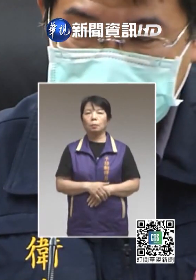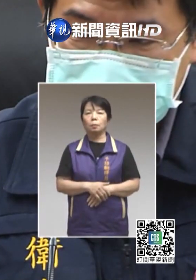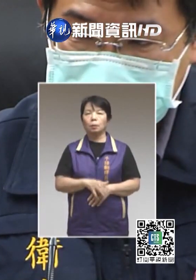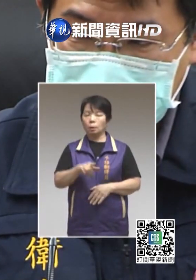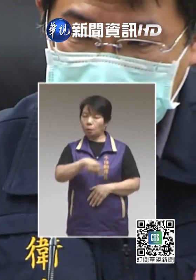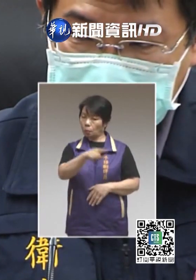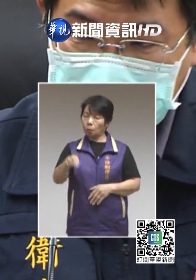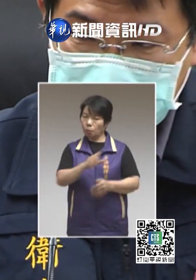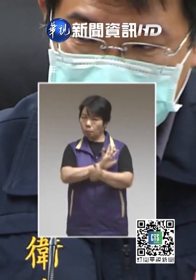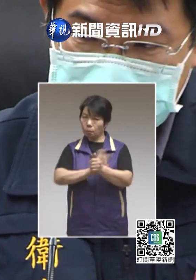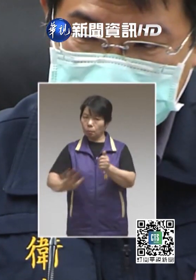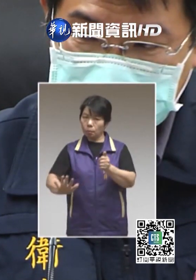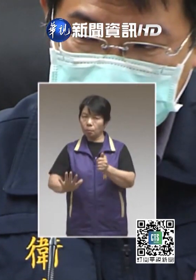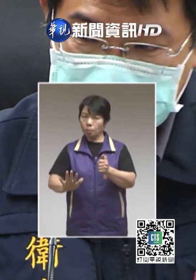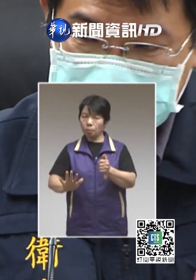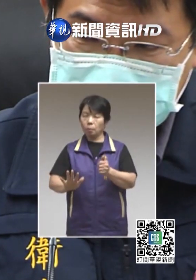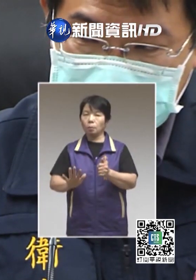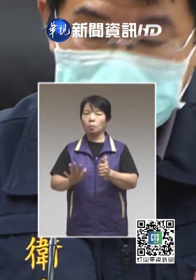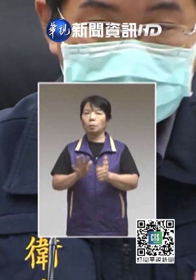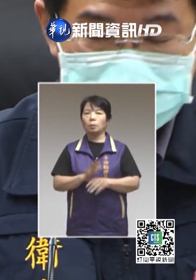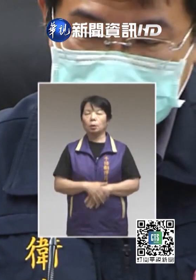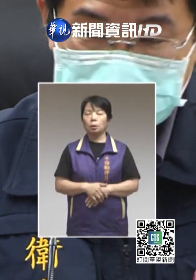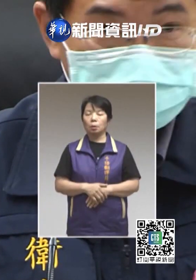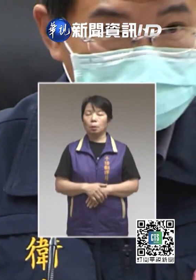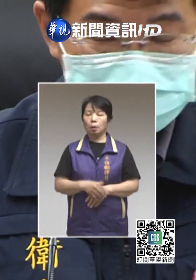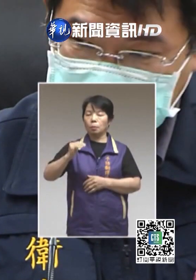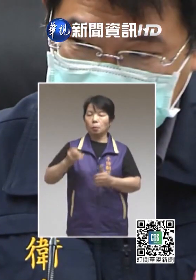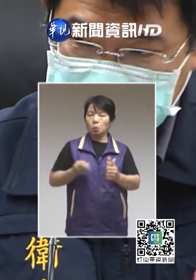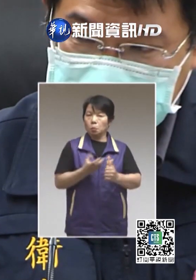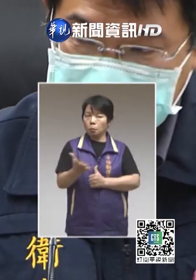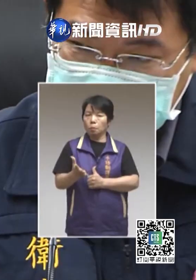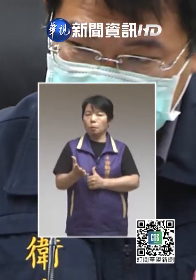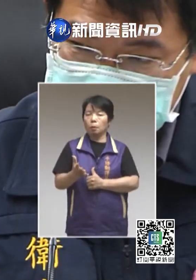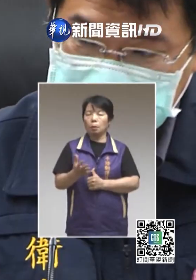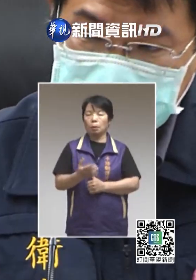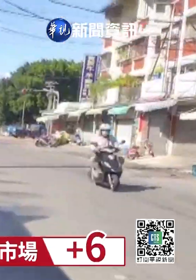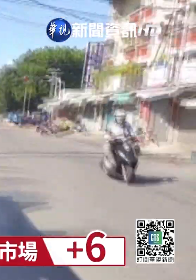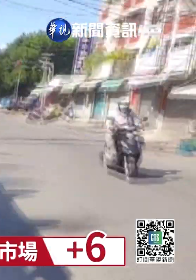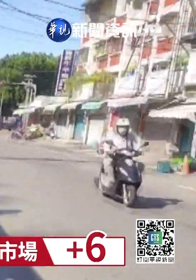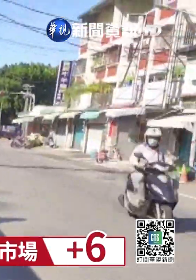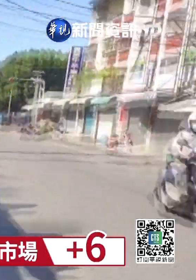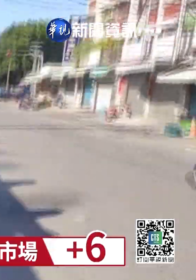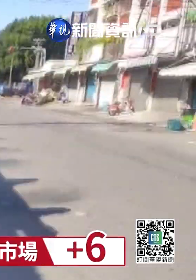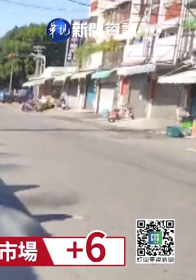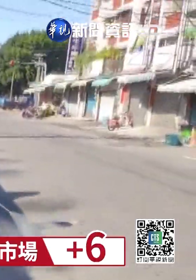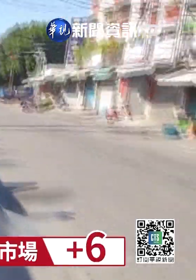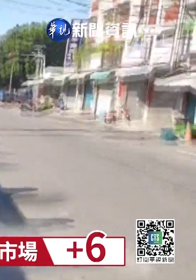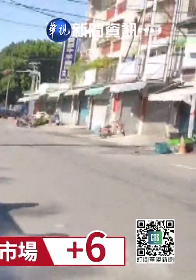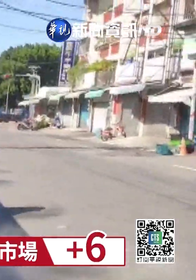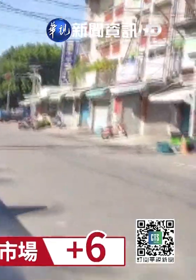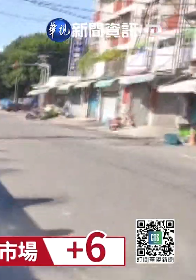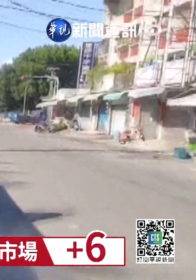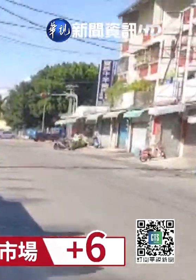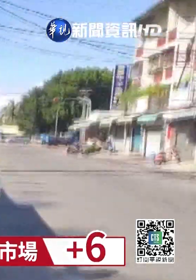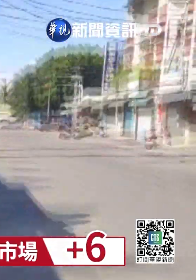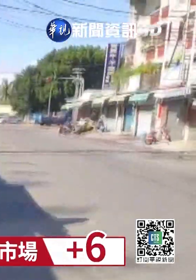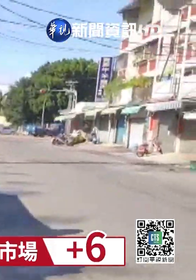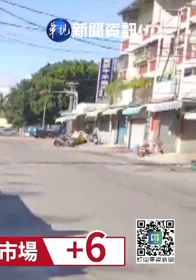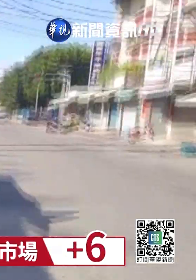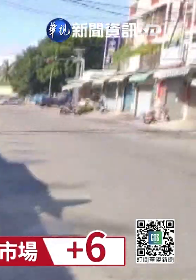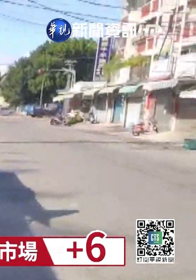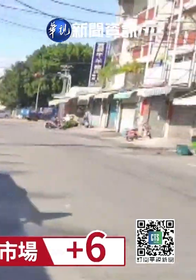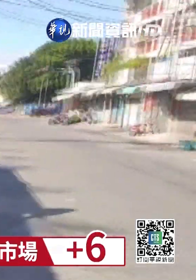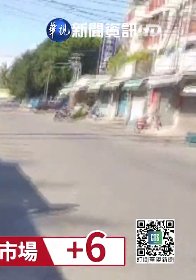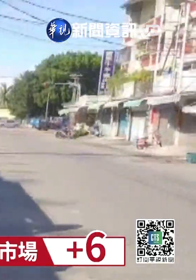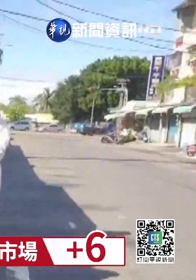都会造成非常这个高风险的一个传染的一个可能性。 在左营哈喽市场也有6人群聚，